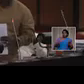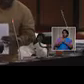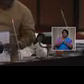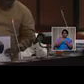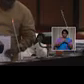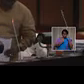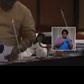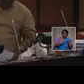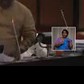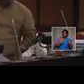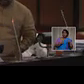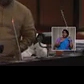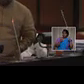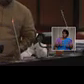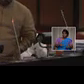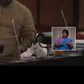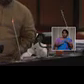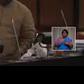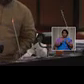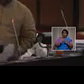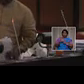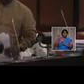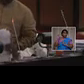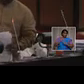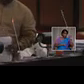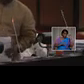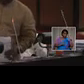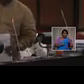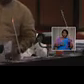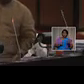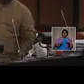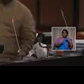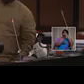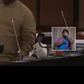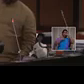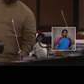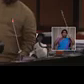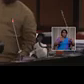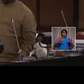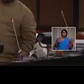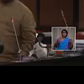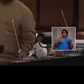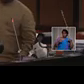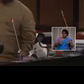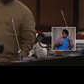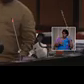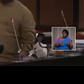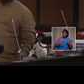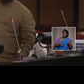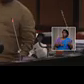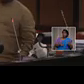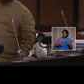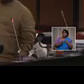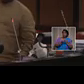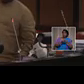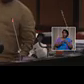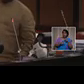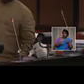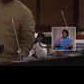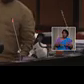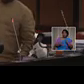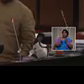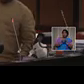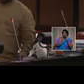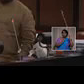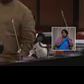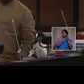இன்று இருப்பதற்கு ஒரு நாடு இல்லாமல் இருக்கின்றார். அந்த வேளையிலே இந்தியாதான் இந்த நாட்டிற்கு பொருளாதார உதவியை வழங்கியிருந்தது.